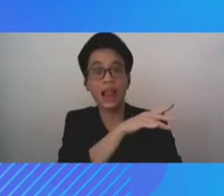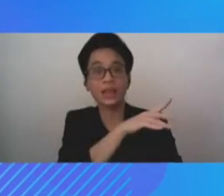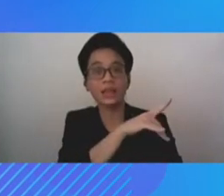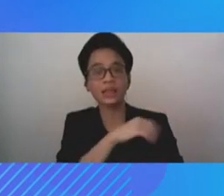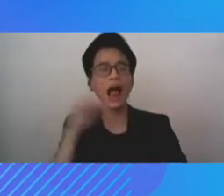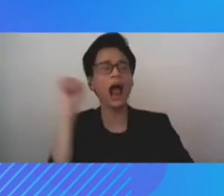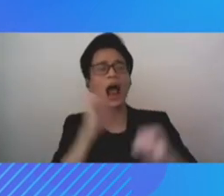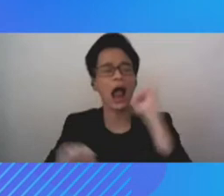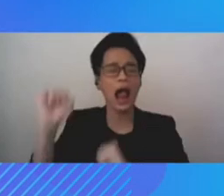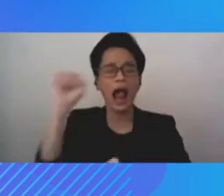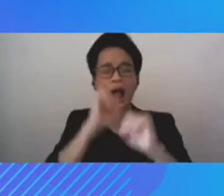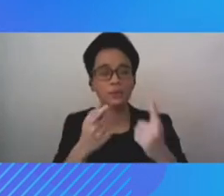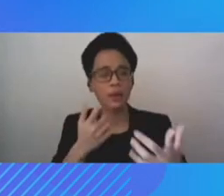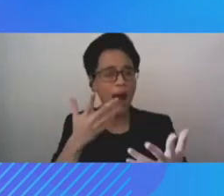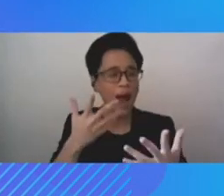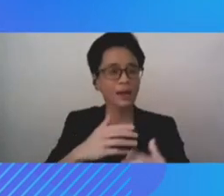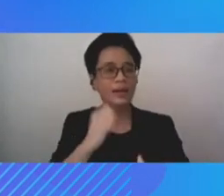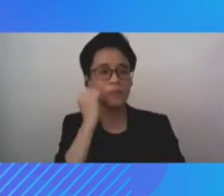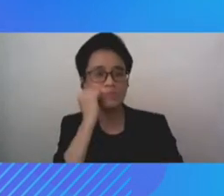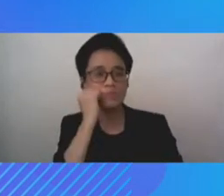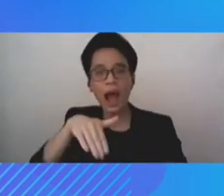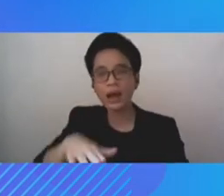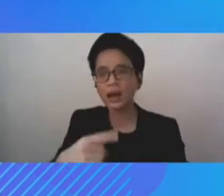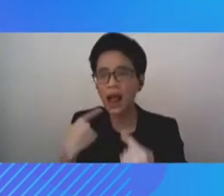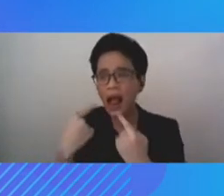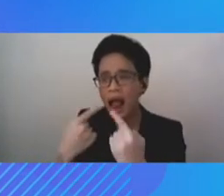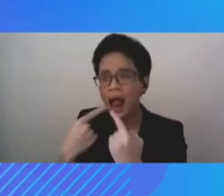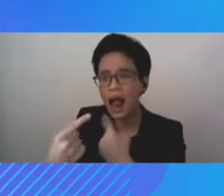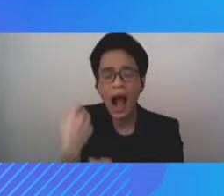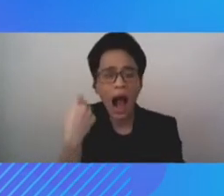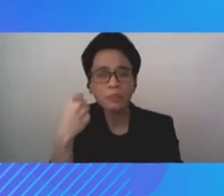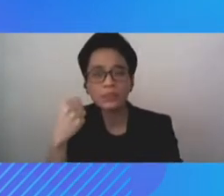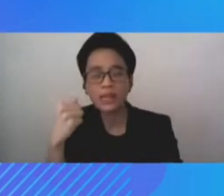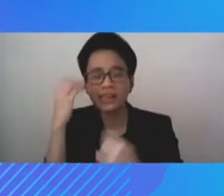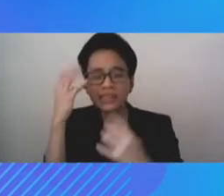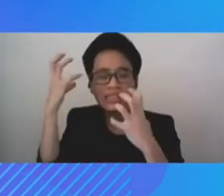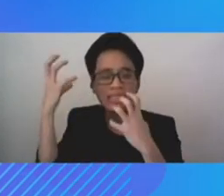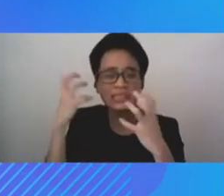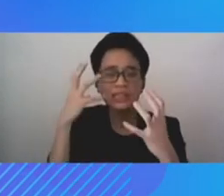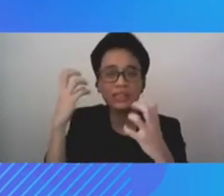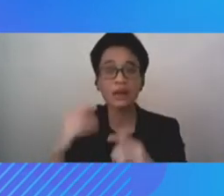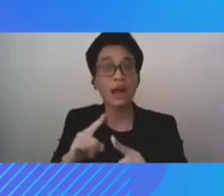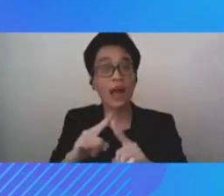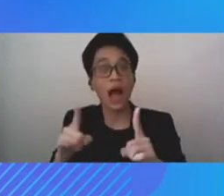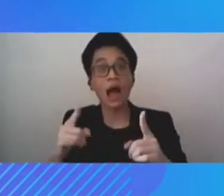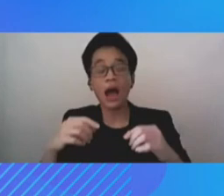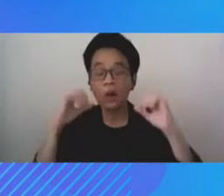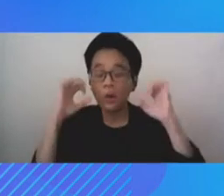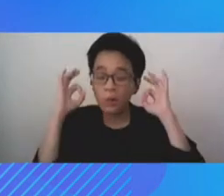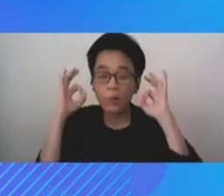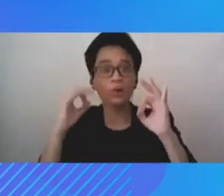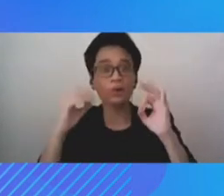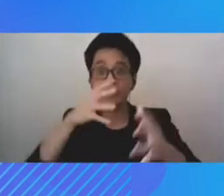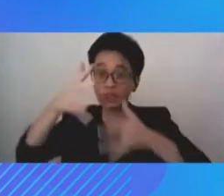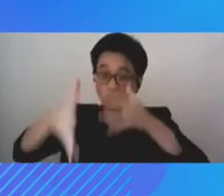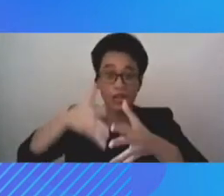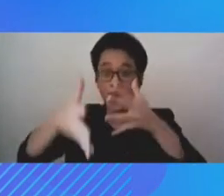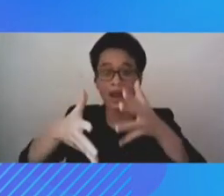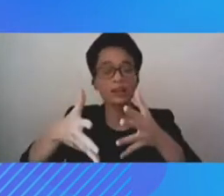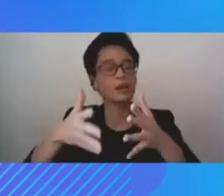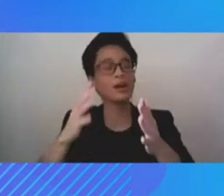bisa komunikasi gitu. Kemudian sign language really save my life gitu ya. Jadi kebetulan